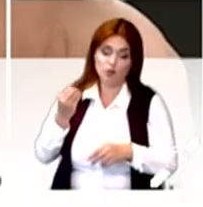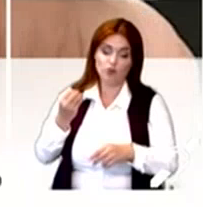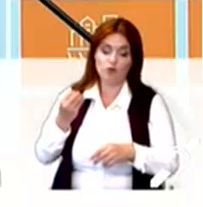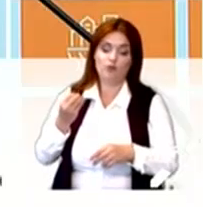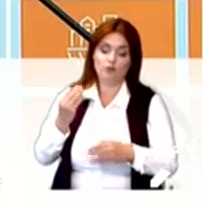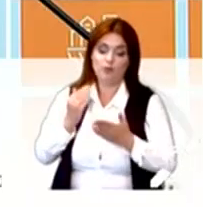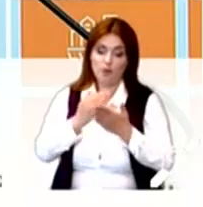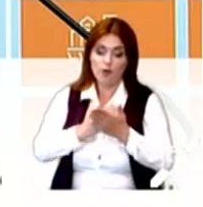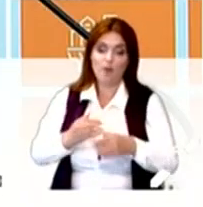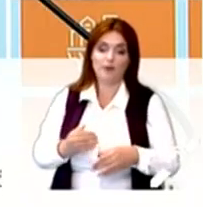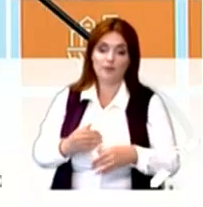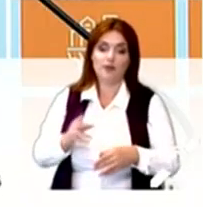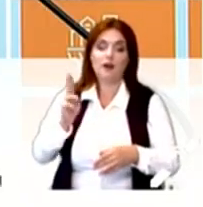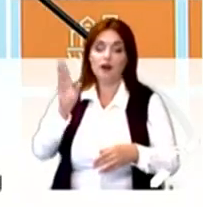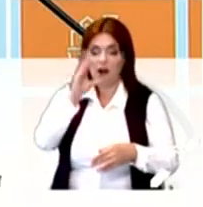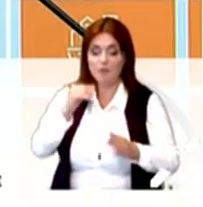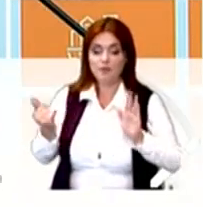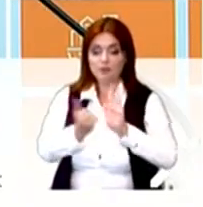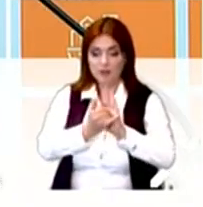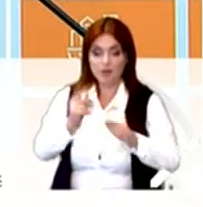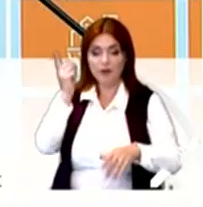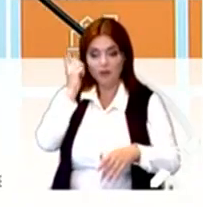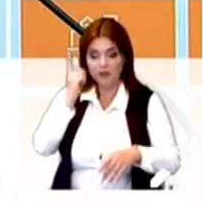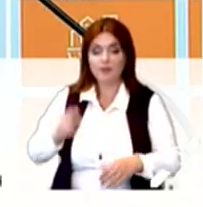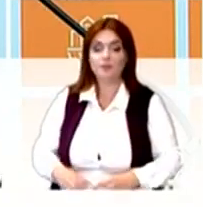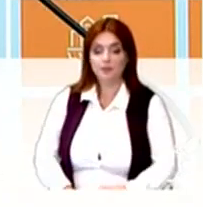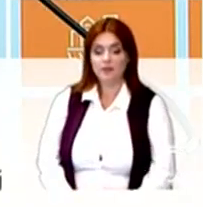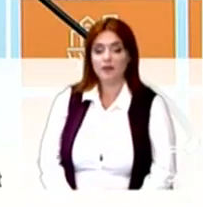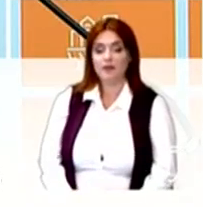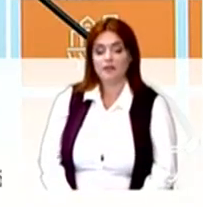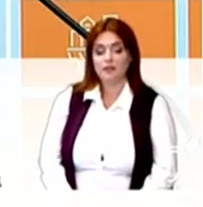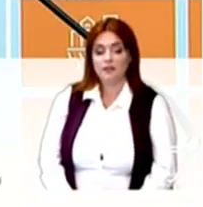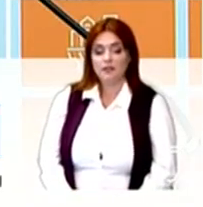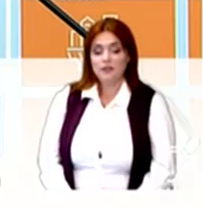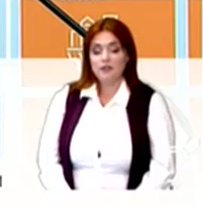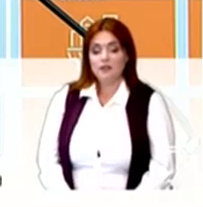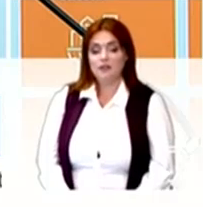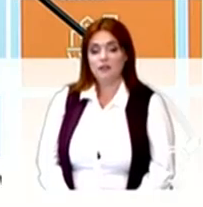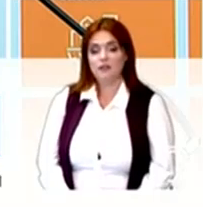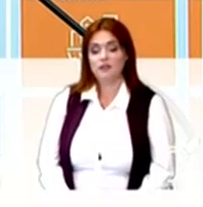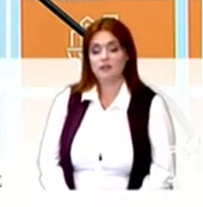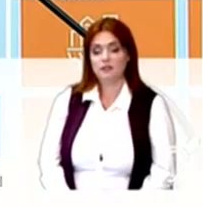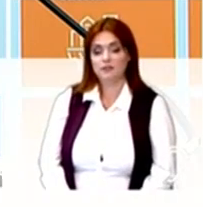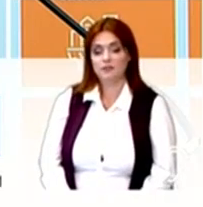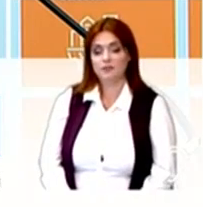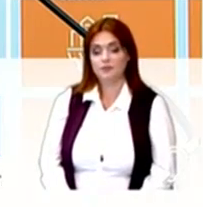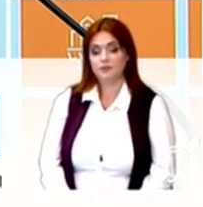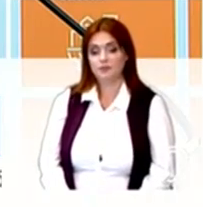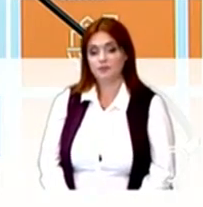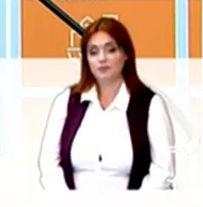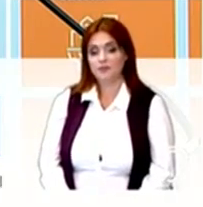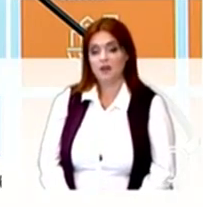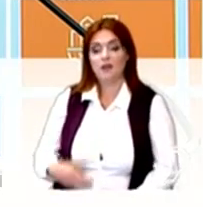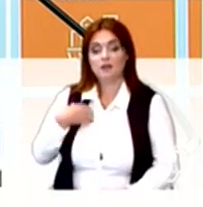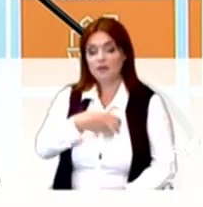de guvern. Ne propunem să eficientizăm instituțiile publice prin utilizarea pe larg a tehnologiilor. Guvernul trebuie să fie